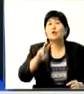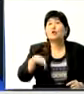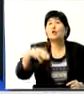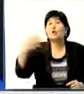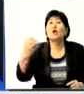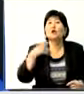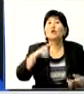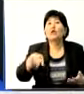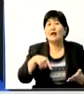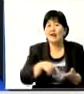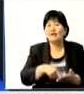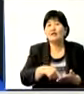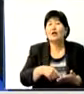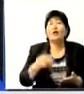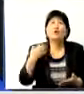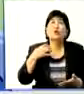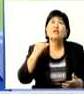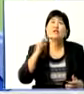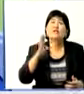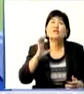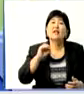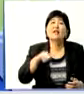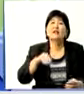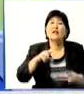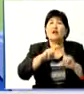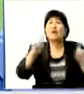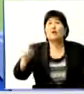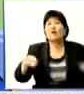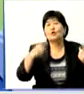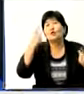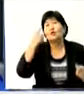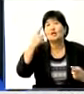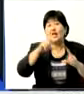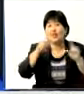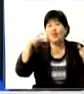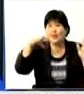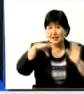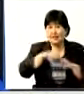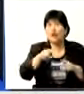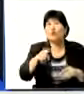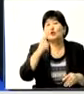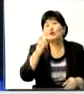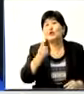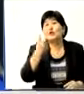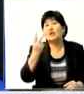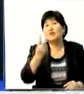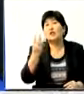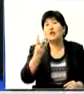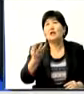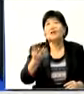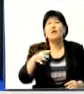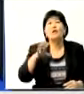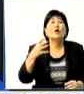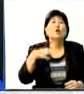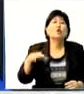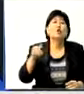Қызылорда қаласында Қызылорда Инвест деген ғимарат тұрғызса деп ойлап отырмыз. Ғимараттың ішінде осы бір 2 сағаттың ішінде, яғни барлық Қызылорда